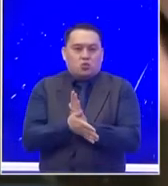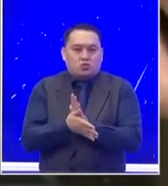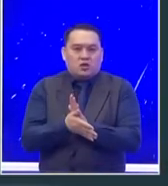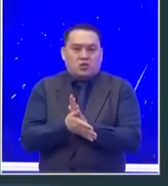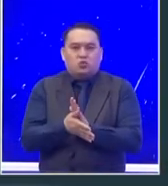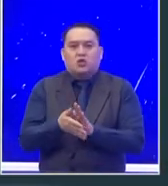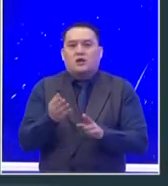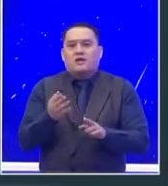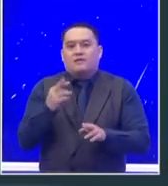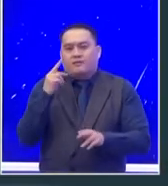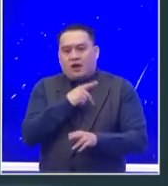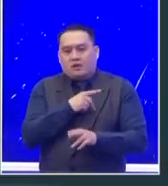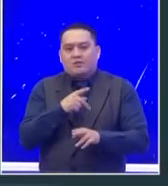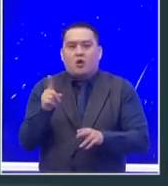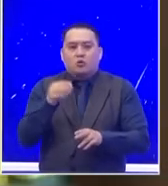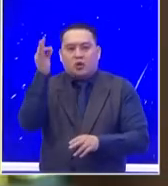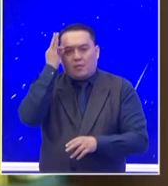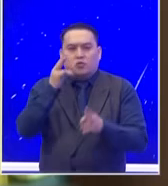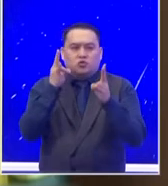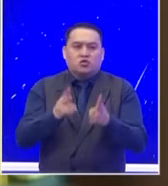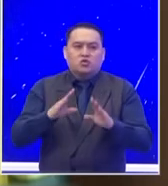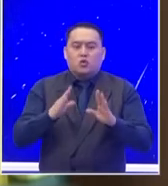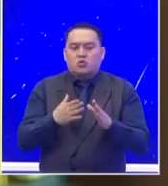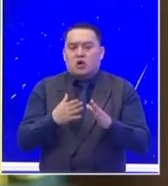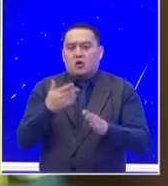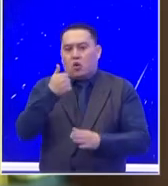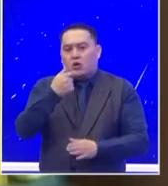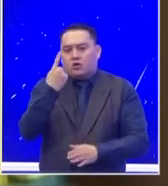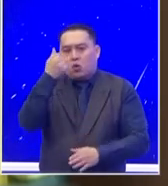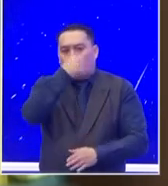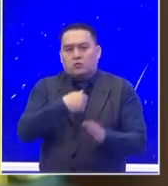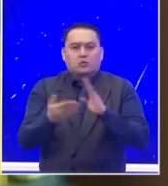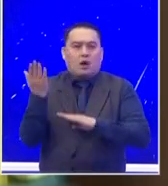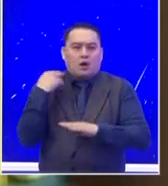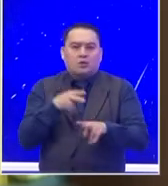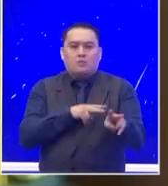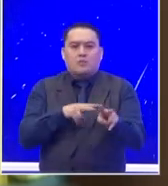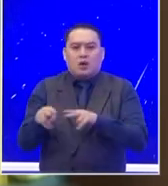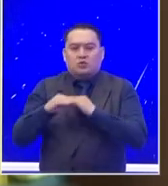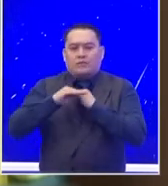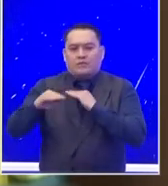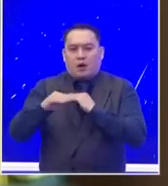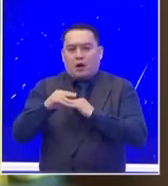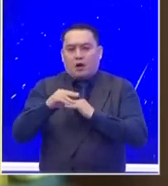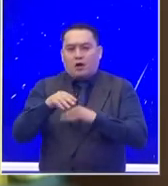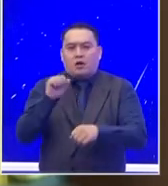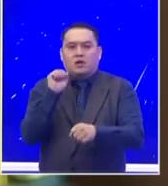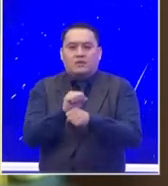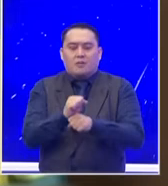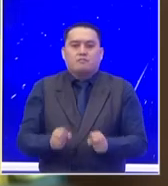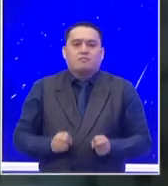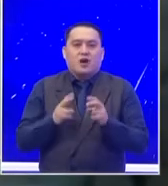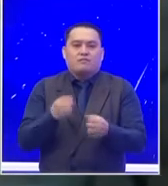и моральный вред. Напомним, инцидент произошел чуть больше года назад. Патрулируя степь, инспекторы